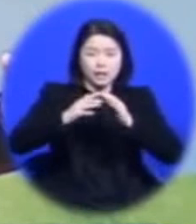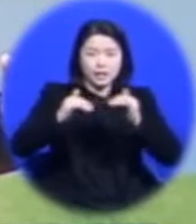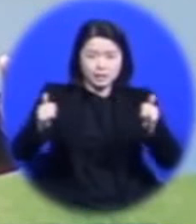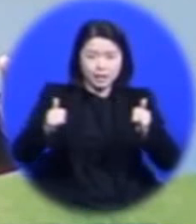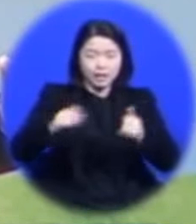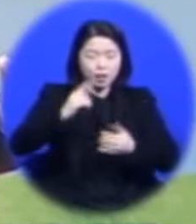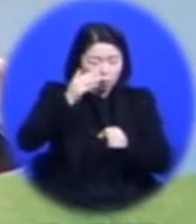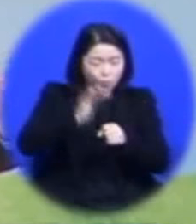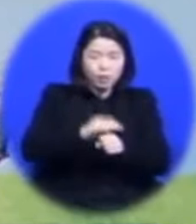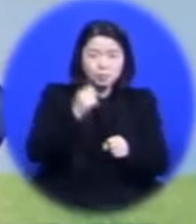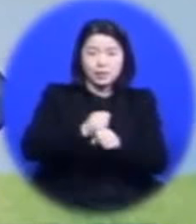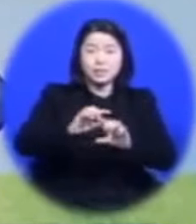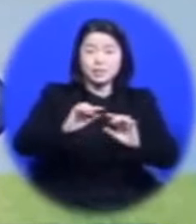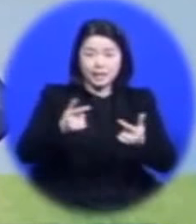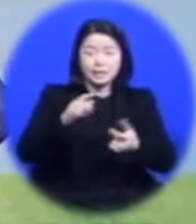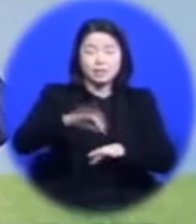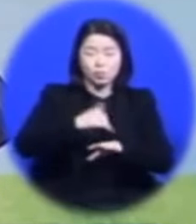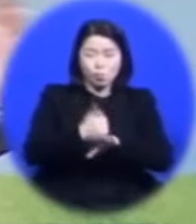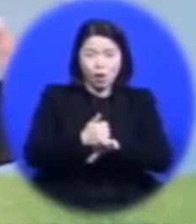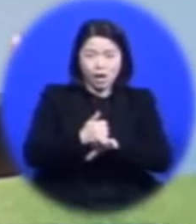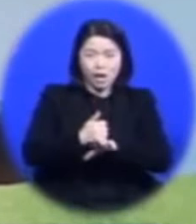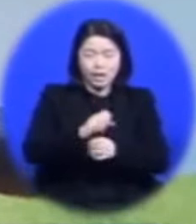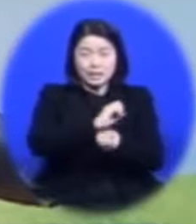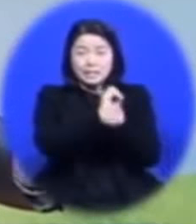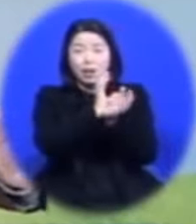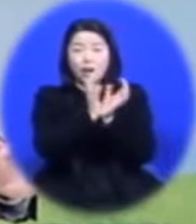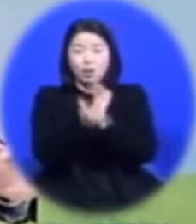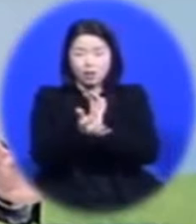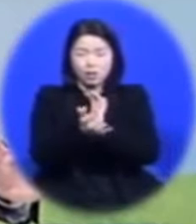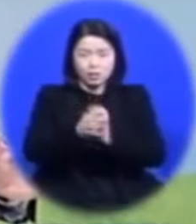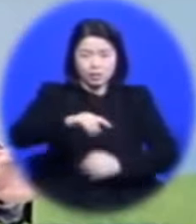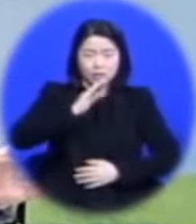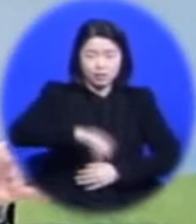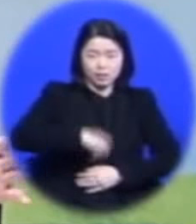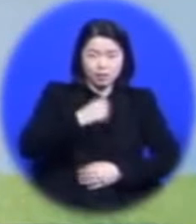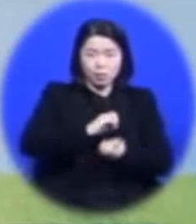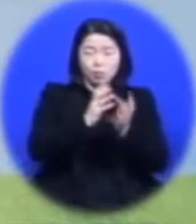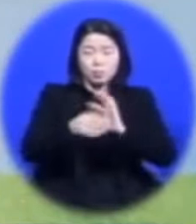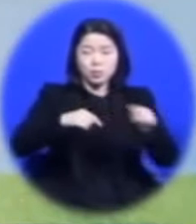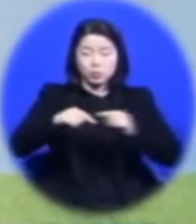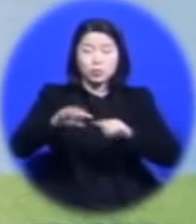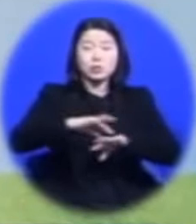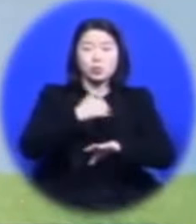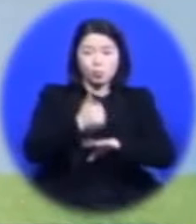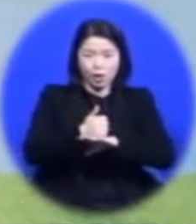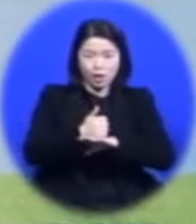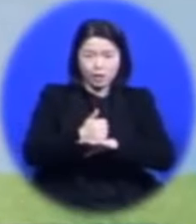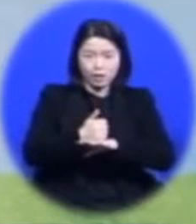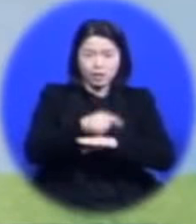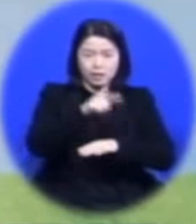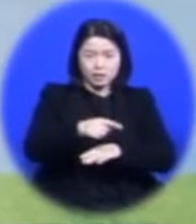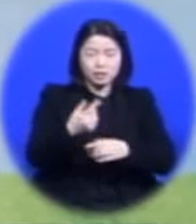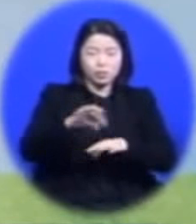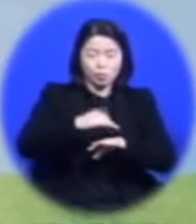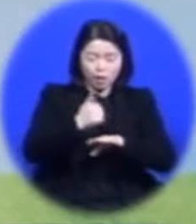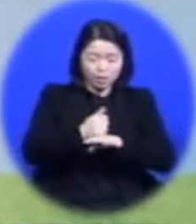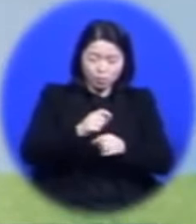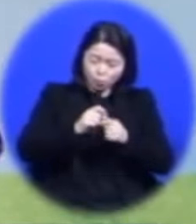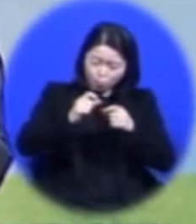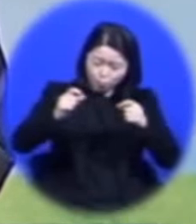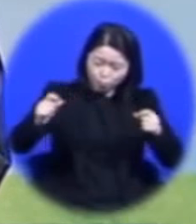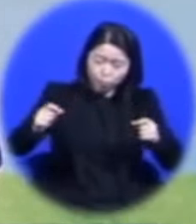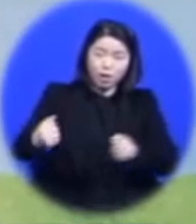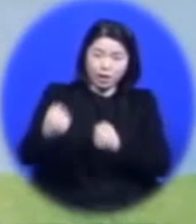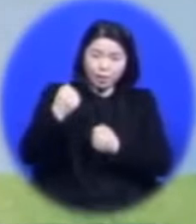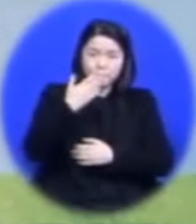왕 정의가 꽃 피우는 통치를 하는 왕입니다 만수무강 것이다 그는